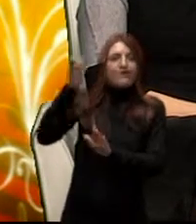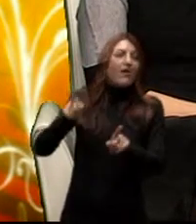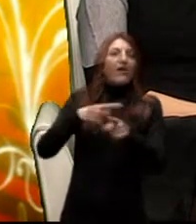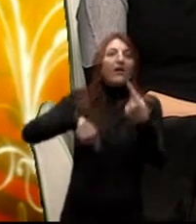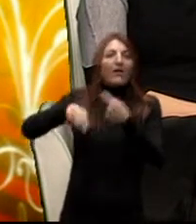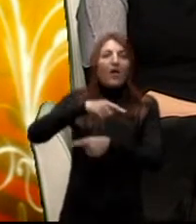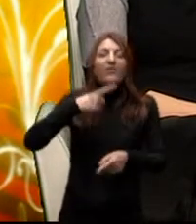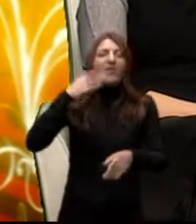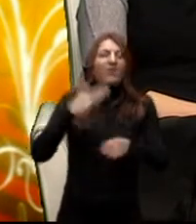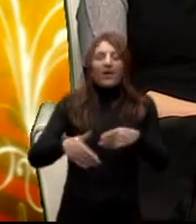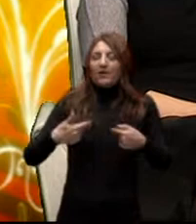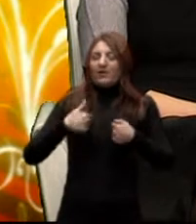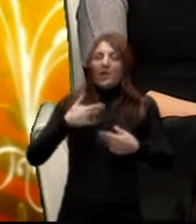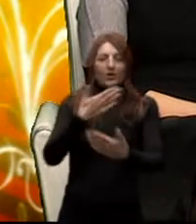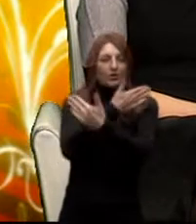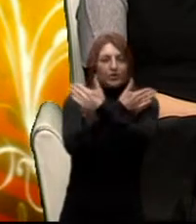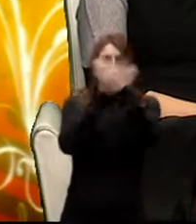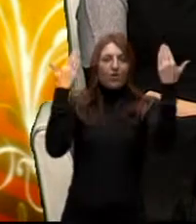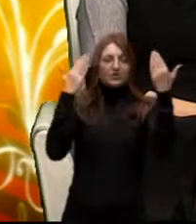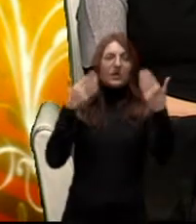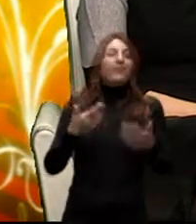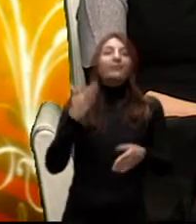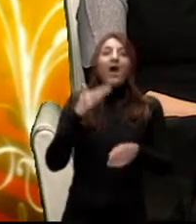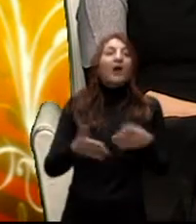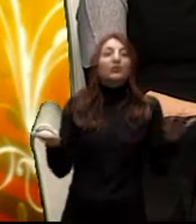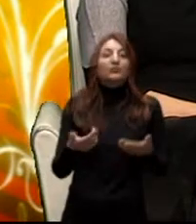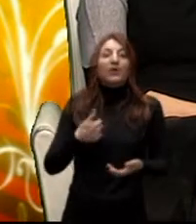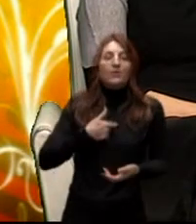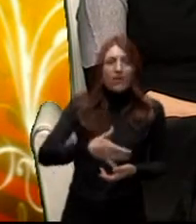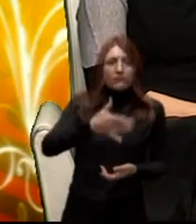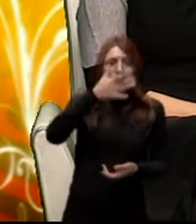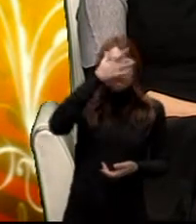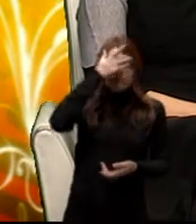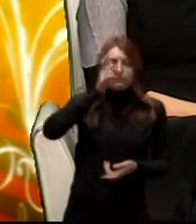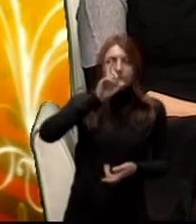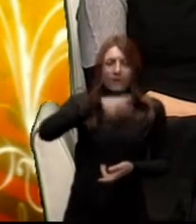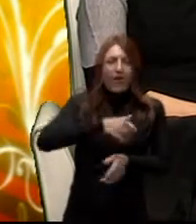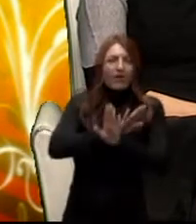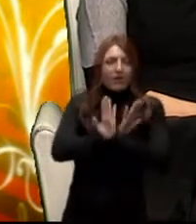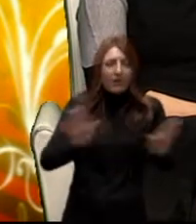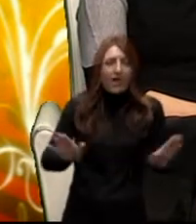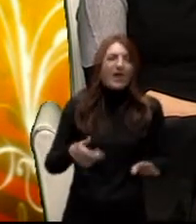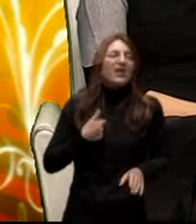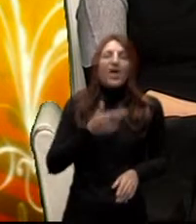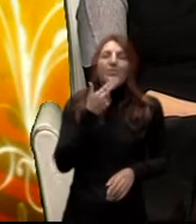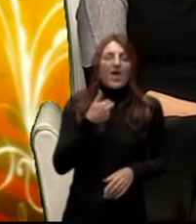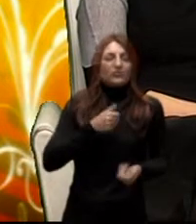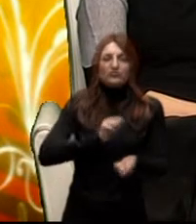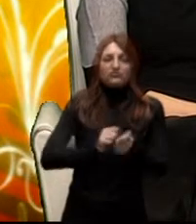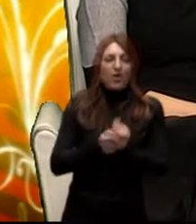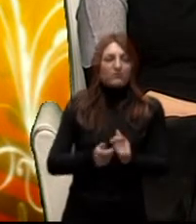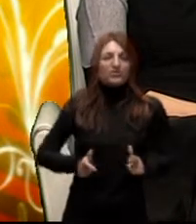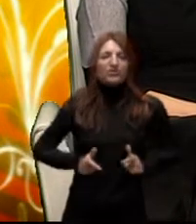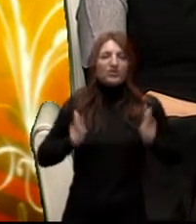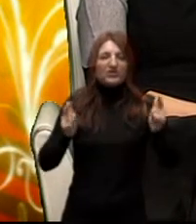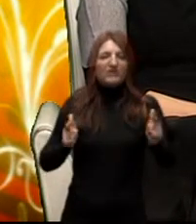kraju dosta svega i da je najbolje da nas počne boliti glava, jer više se ne želim boriti sa životom ili više ne želim živjeti. To su u stvari